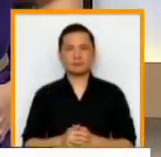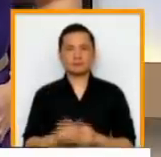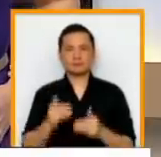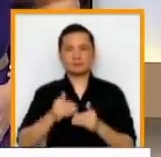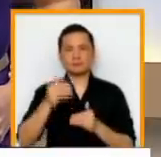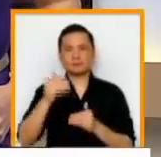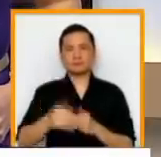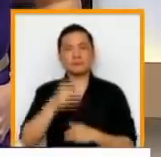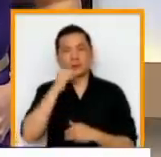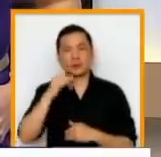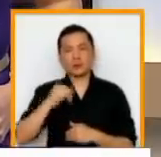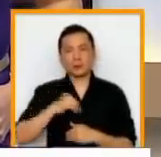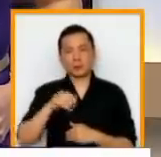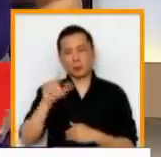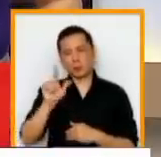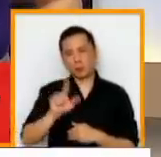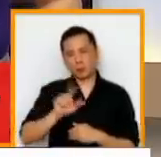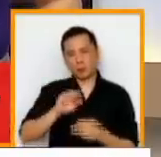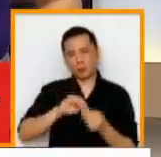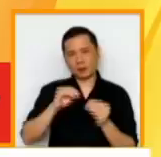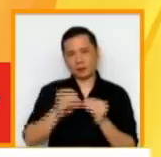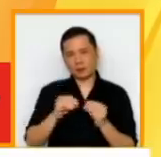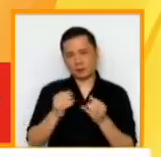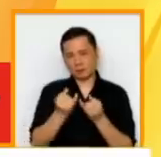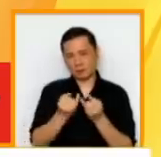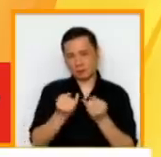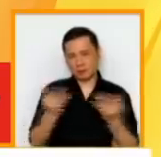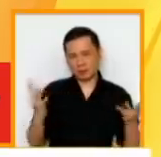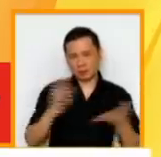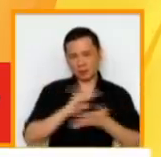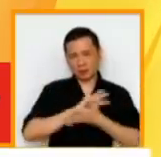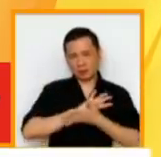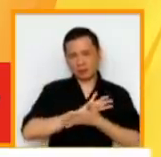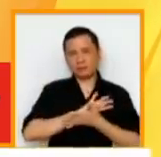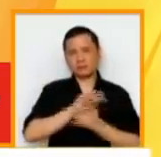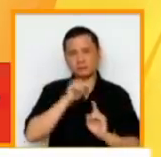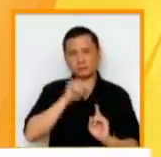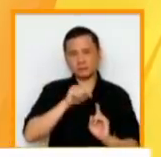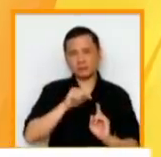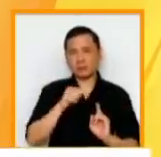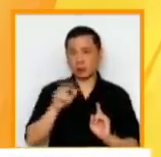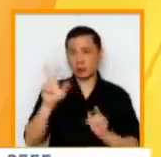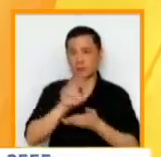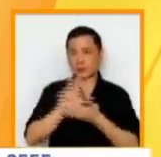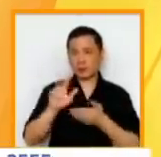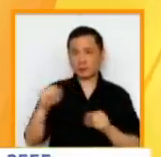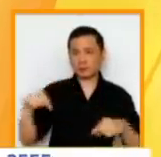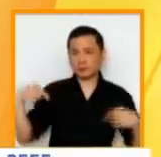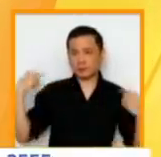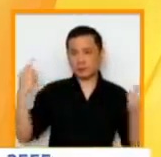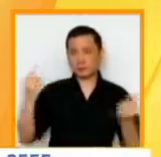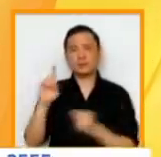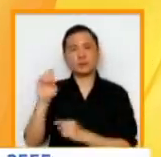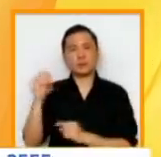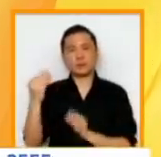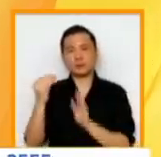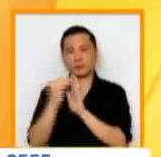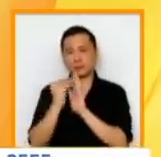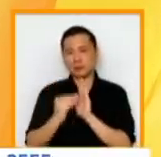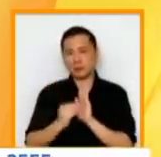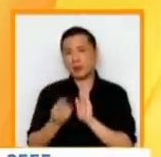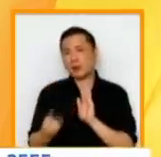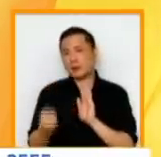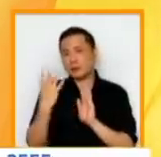ang pinakamababang bilang ng mga bagong kaso ng COVID-19 sa bansa sa loob ng 3 linggo. Sa datos ng DOH, bumaba yan sa